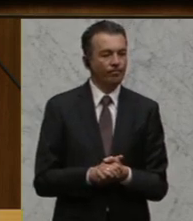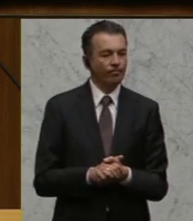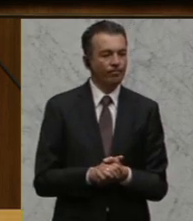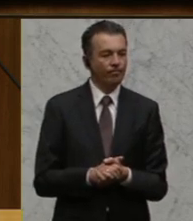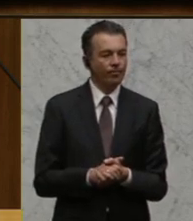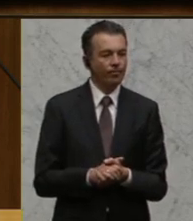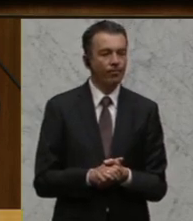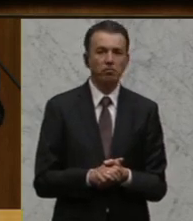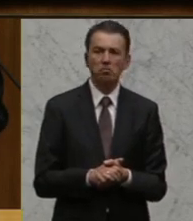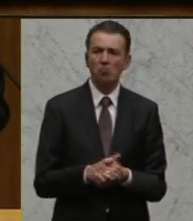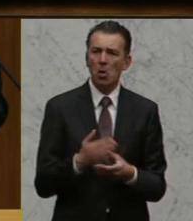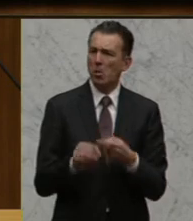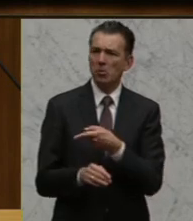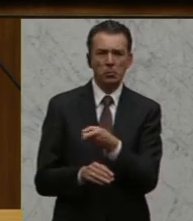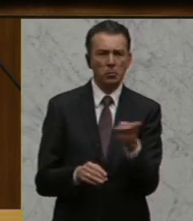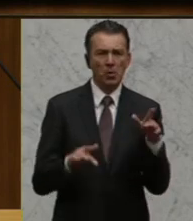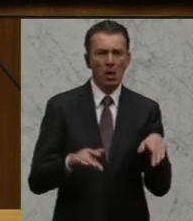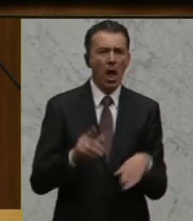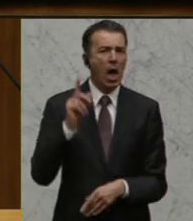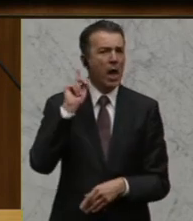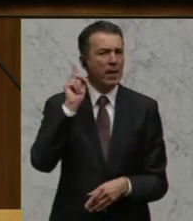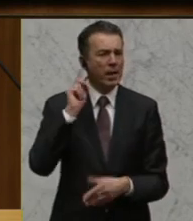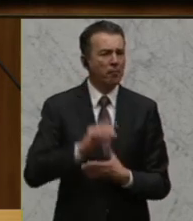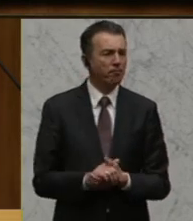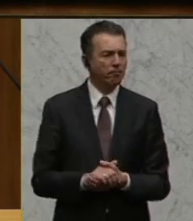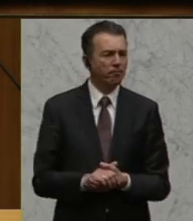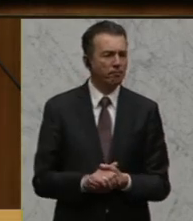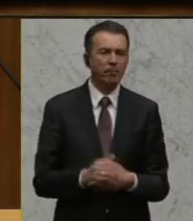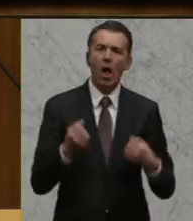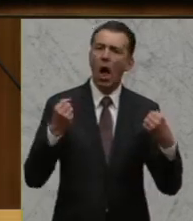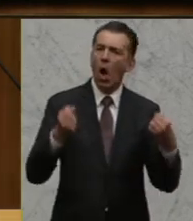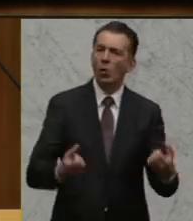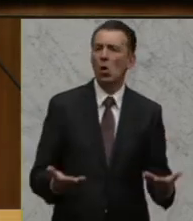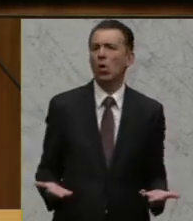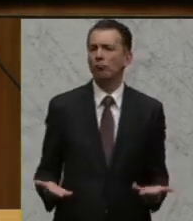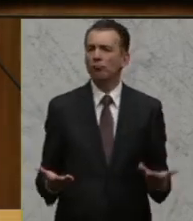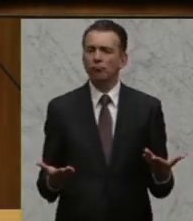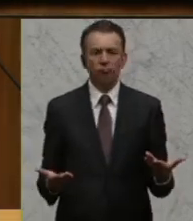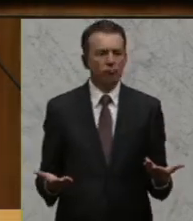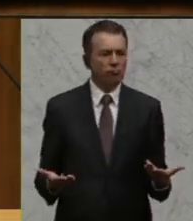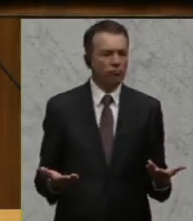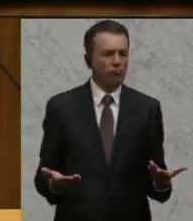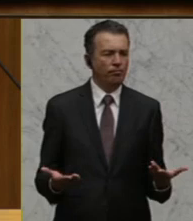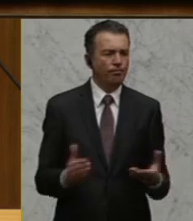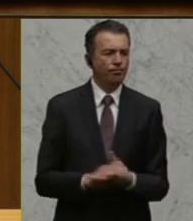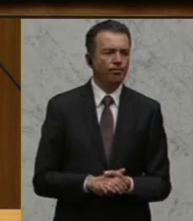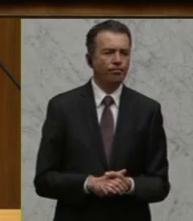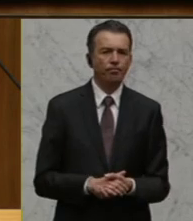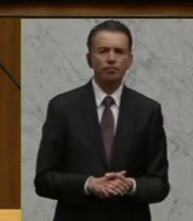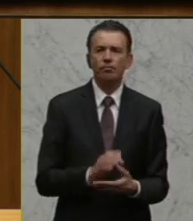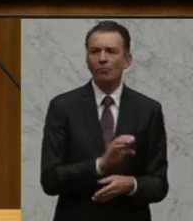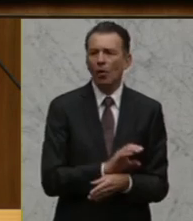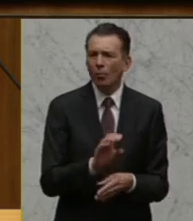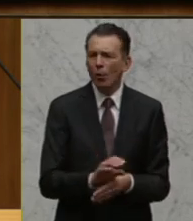Die meisten von uns haben ein Handy, die meisten von uns haben ein Auto, die meisten von uns haben einen